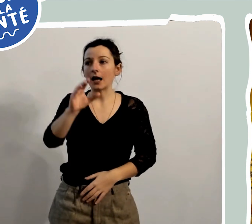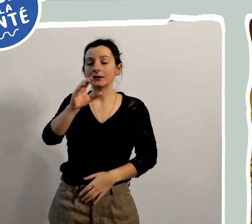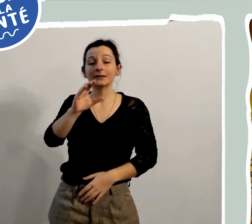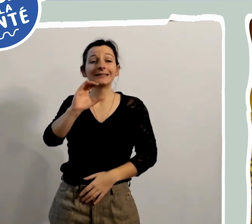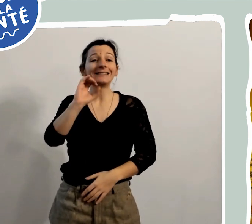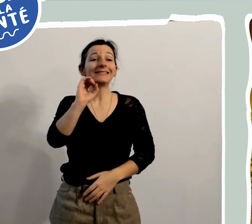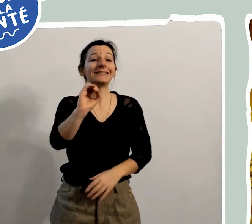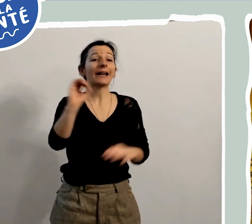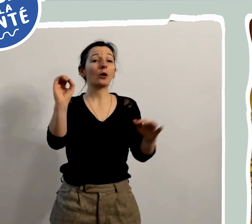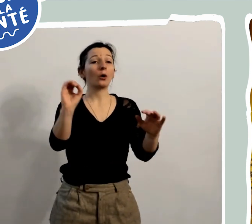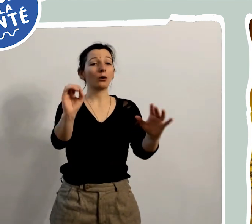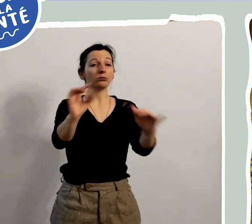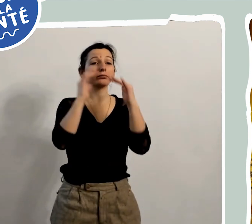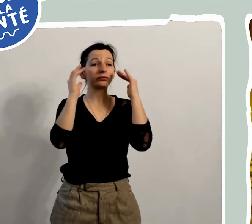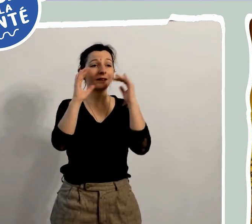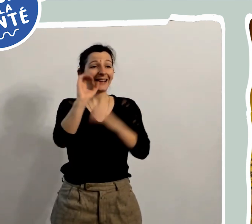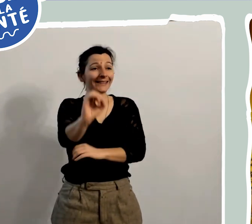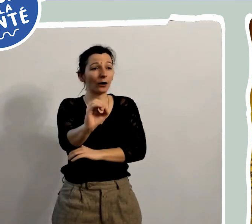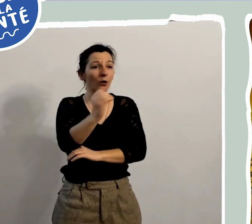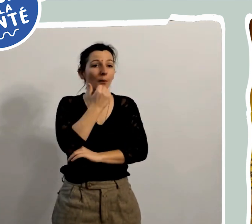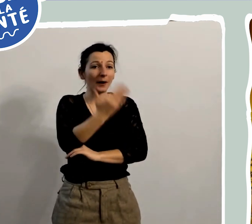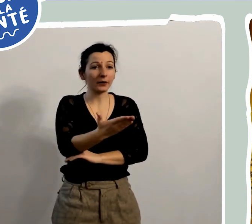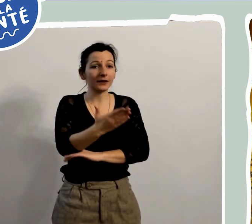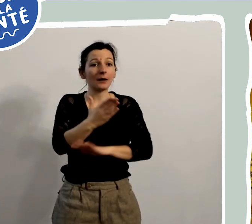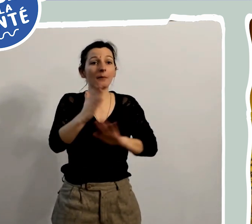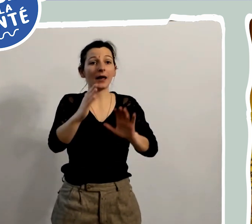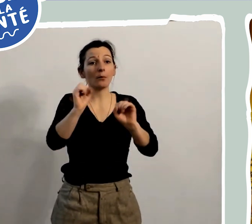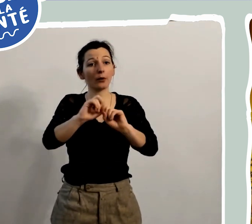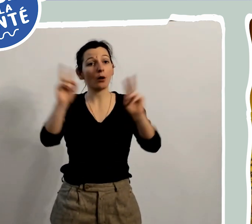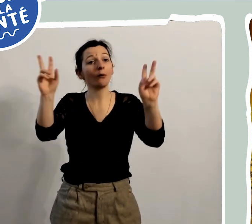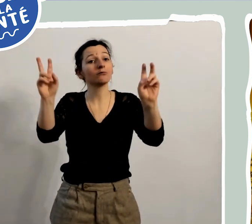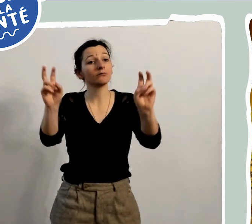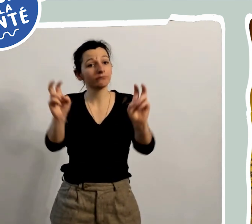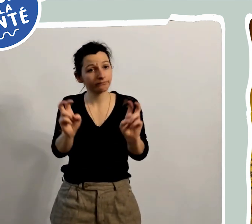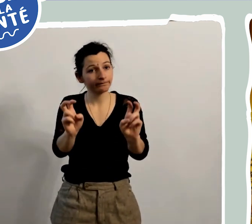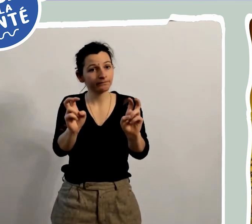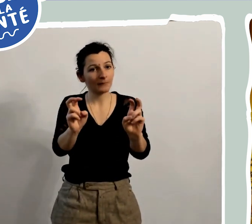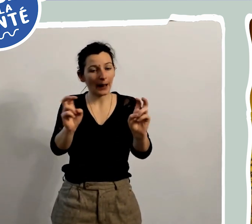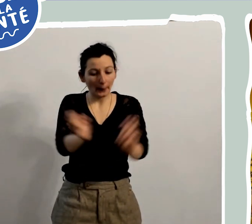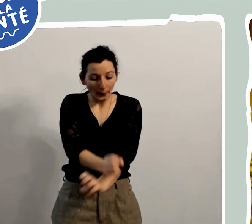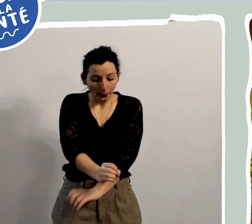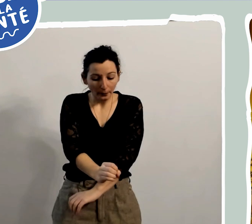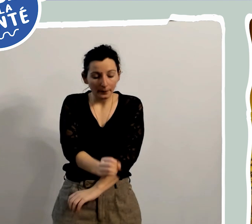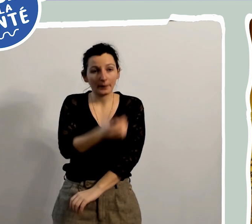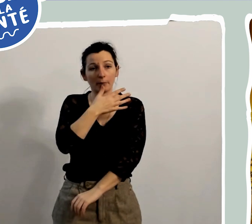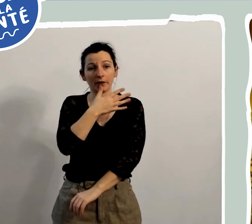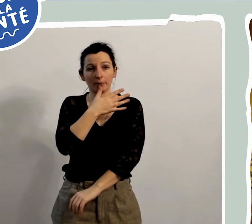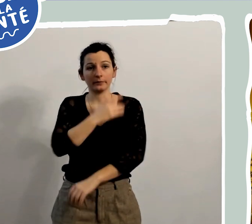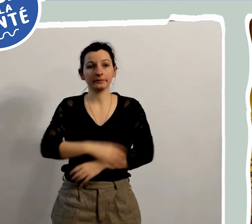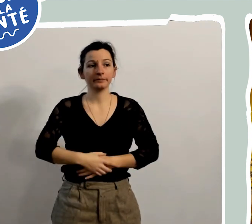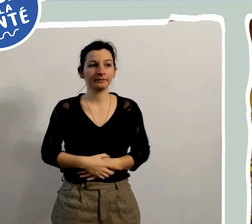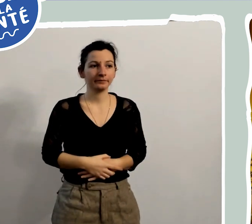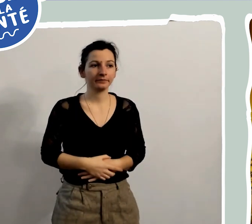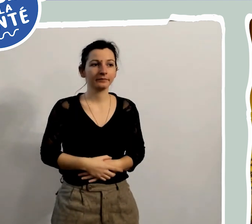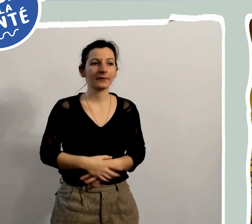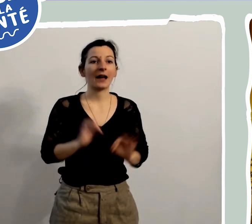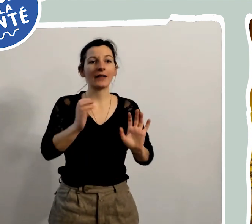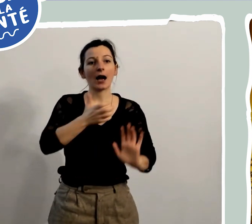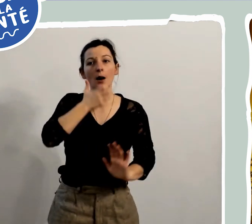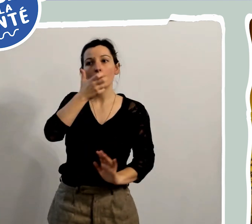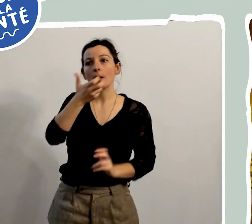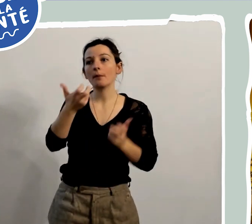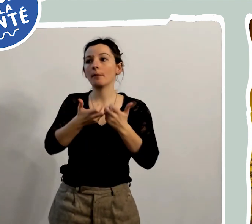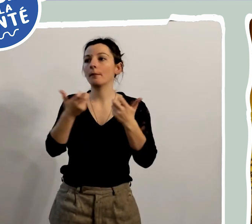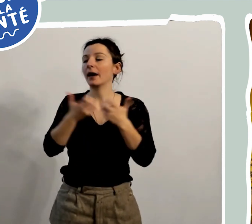zéro. Ça, c'est pas possible. Mais par contre, ce qu'on peut, c'est diminuer notre exposition. Pour les pommes, je pense que vous faisiez